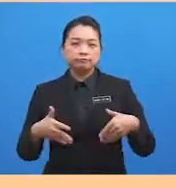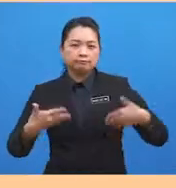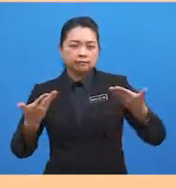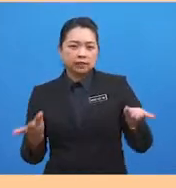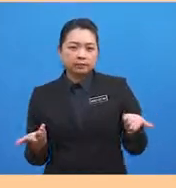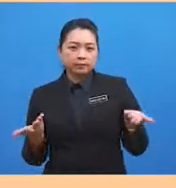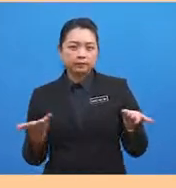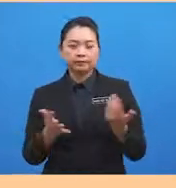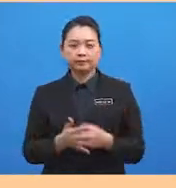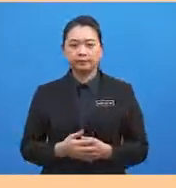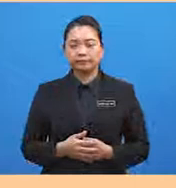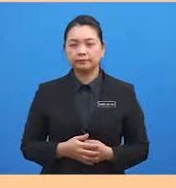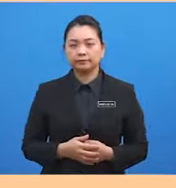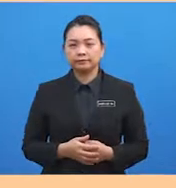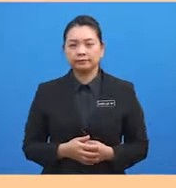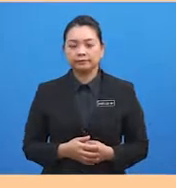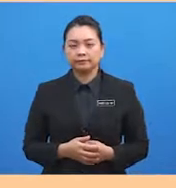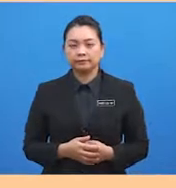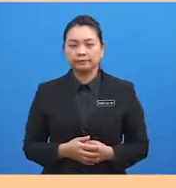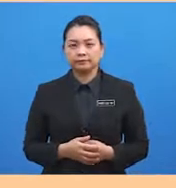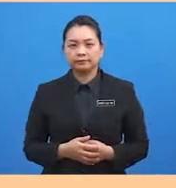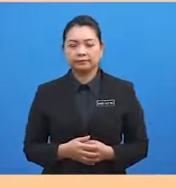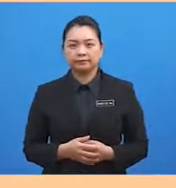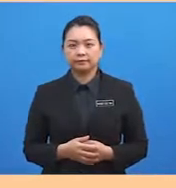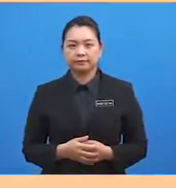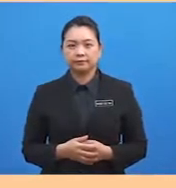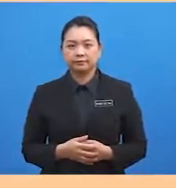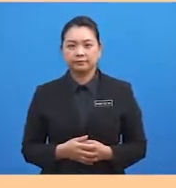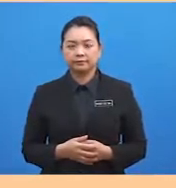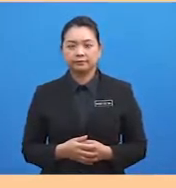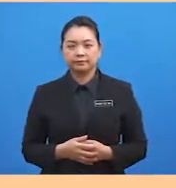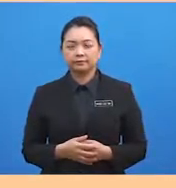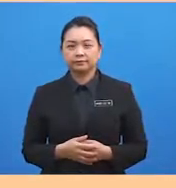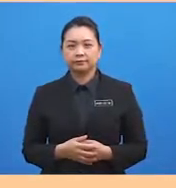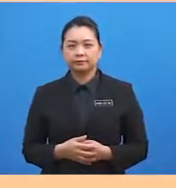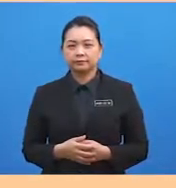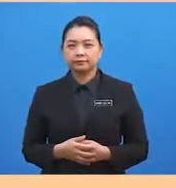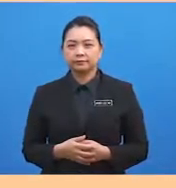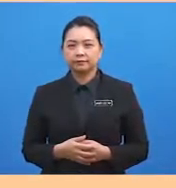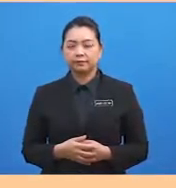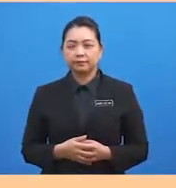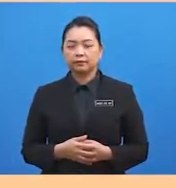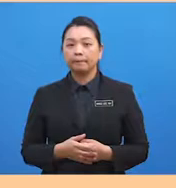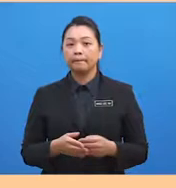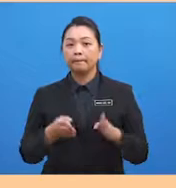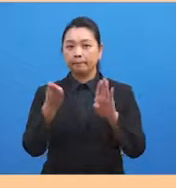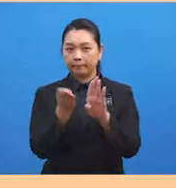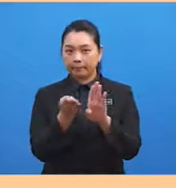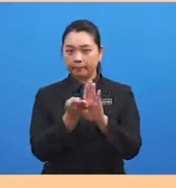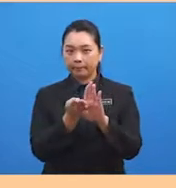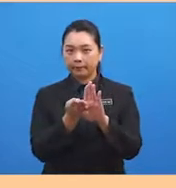Bagaimanakah konsep sewa beli berlaku? Pertama, pihak bank